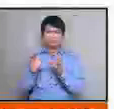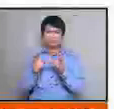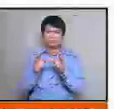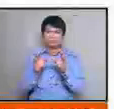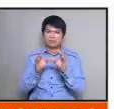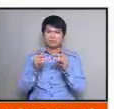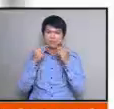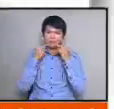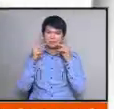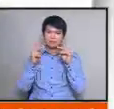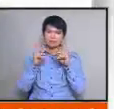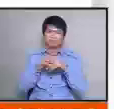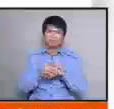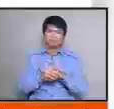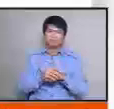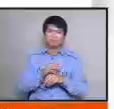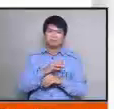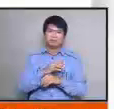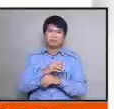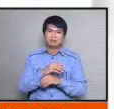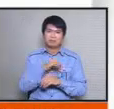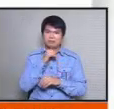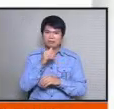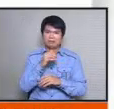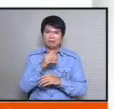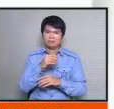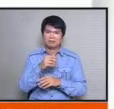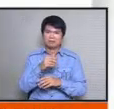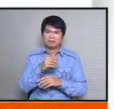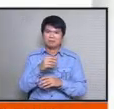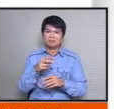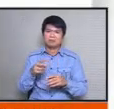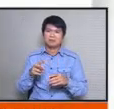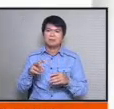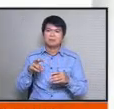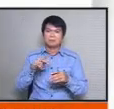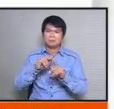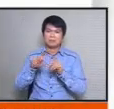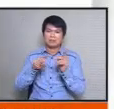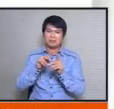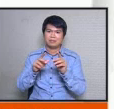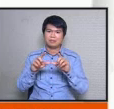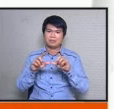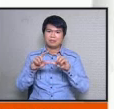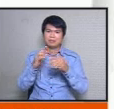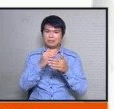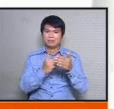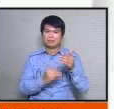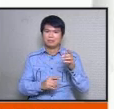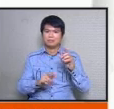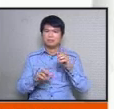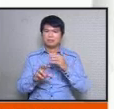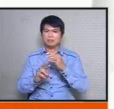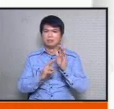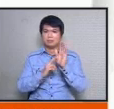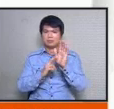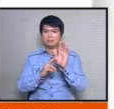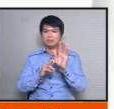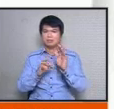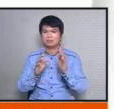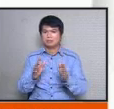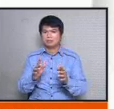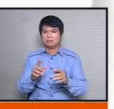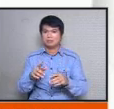of Proclamation at hindi makakaupo bilang party list representative. Sa isang payag, sinabi ng abogado